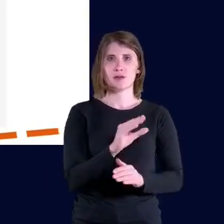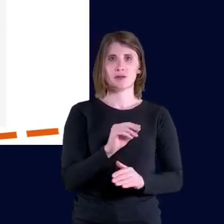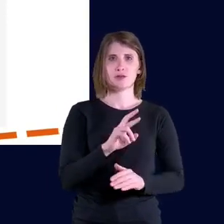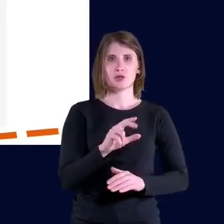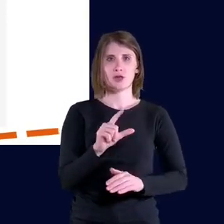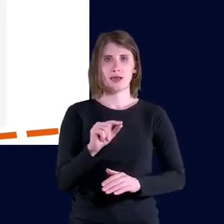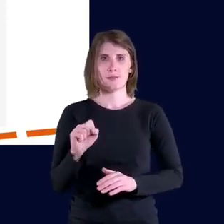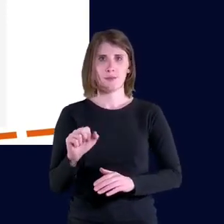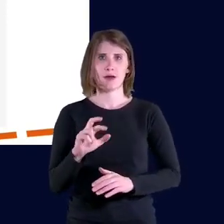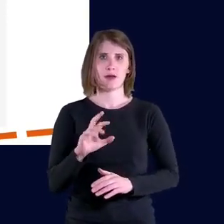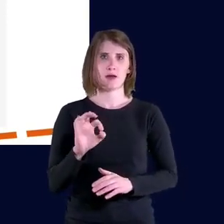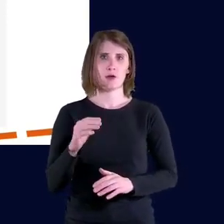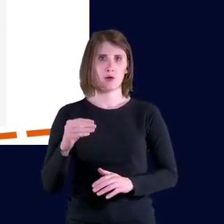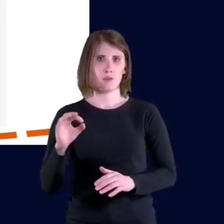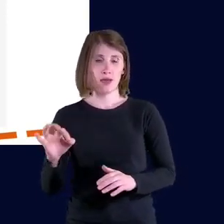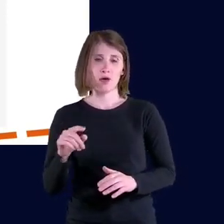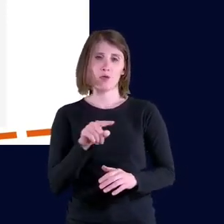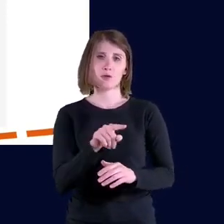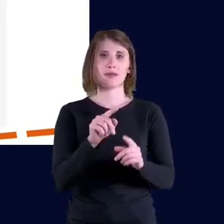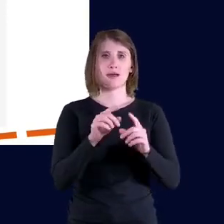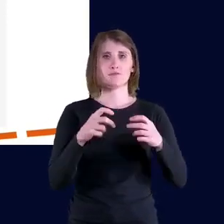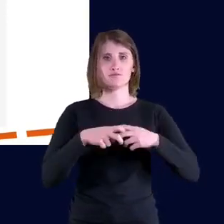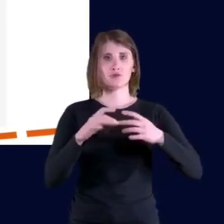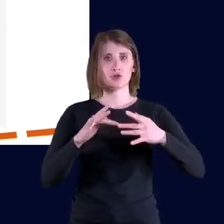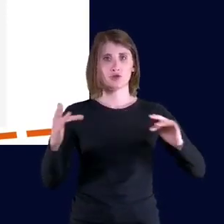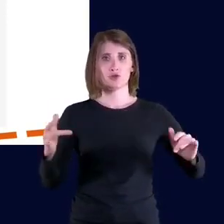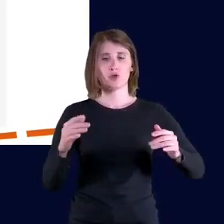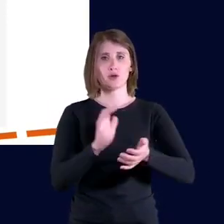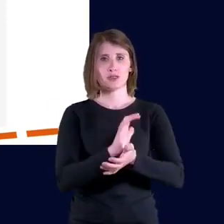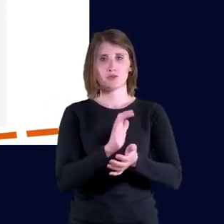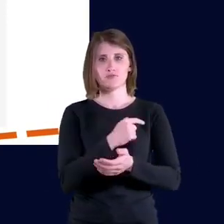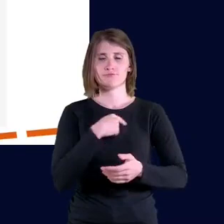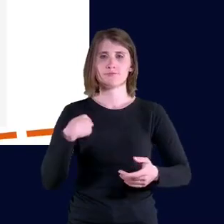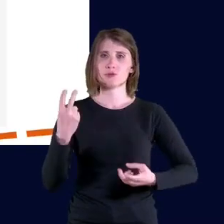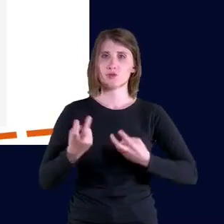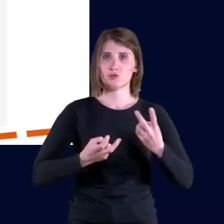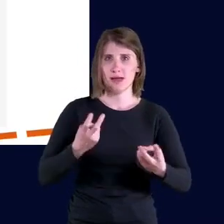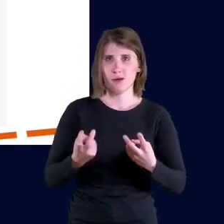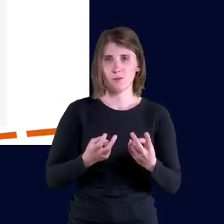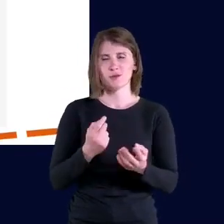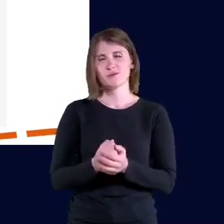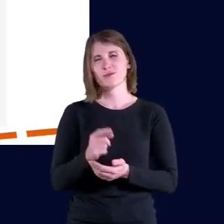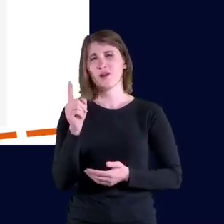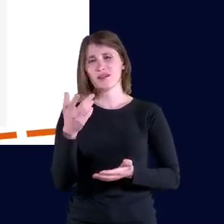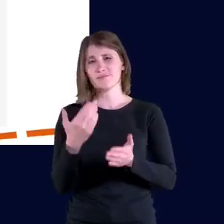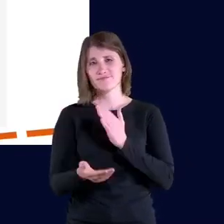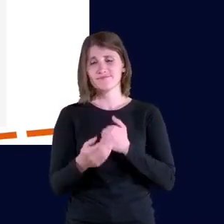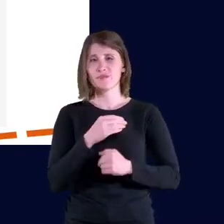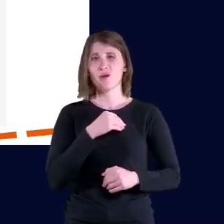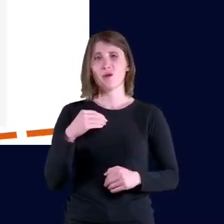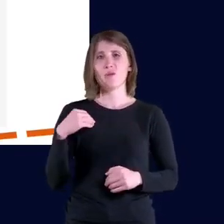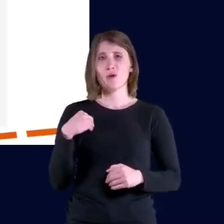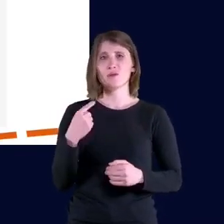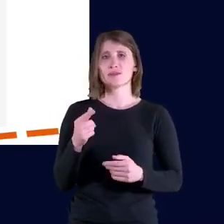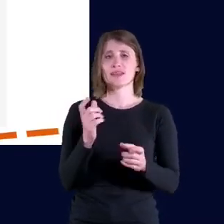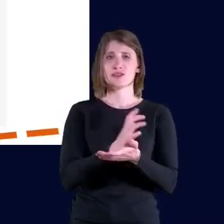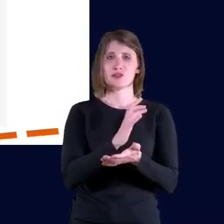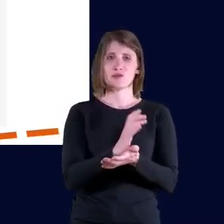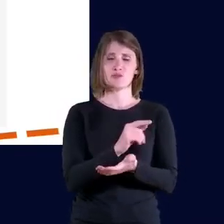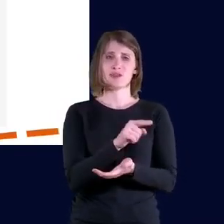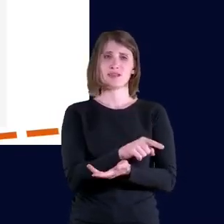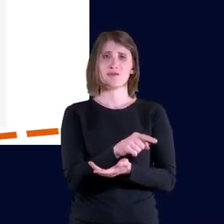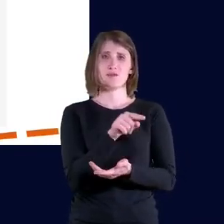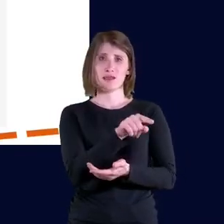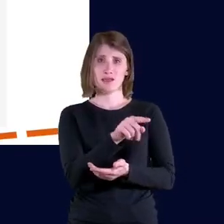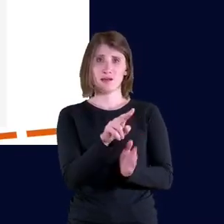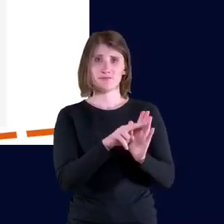poszukiwaniach na stronach czasopisma to niestety polskie czasopisma były przerwa bardzo skąpo